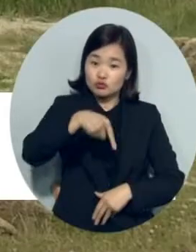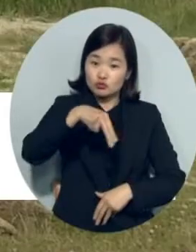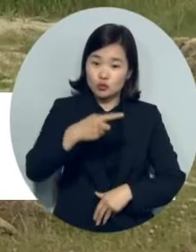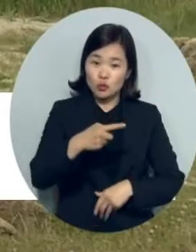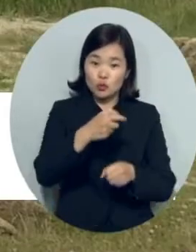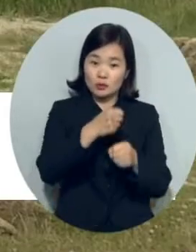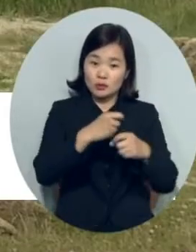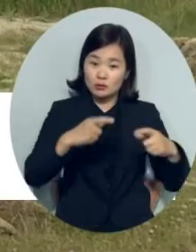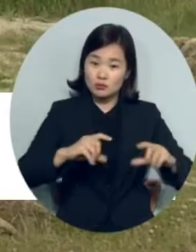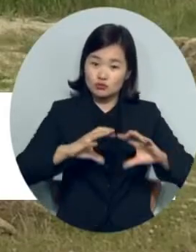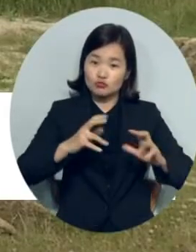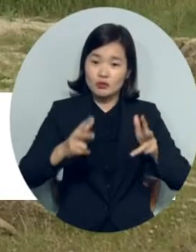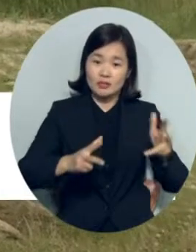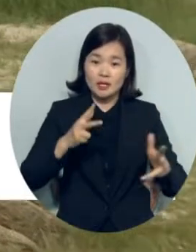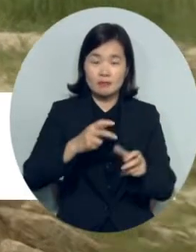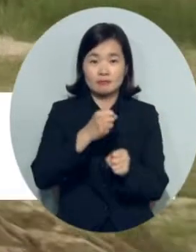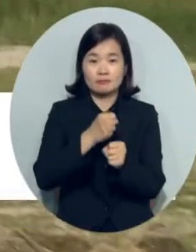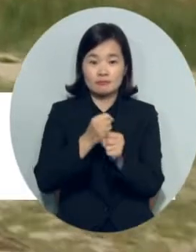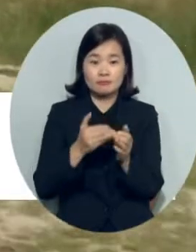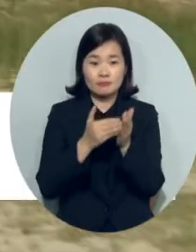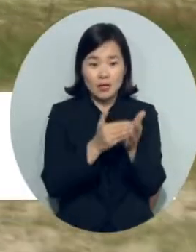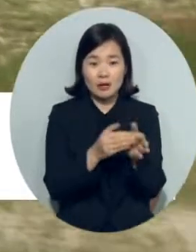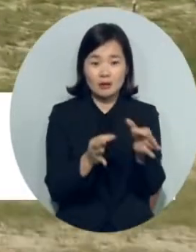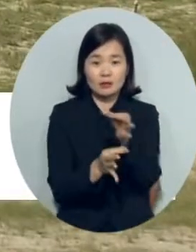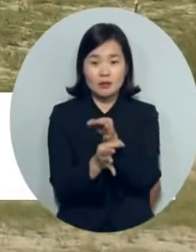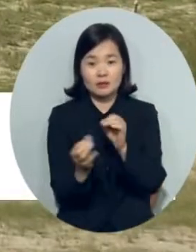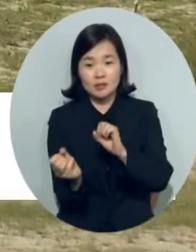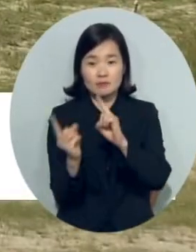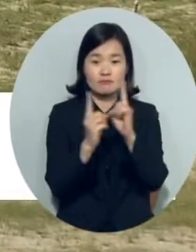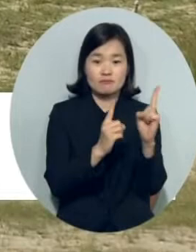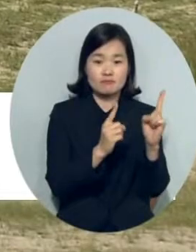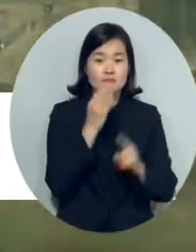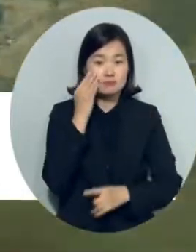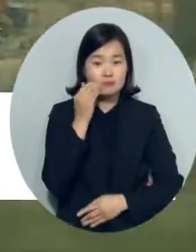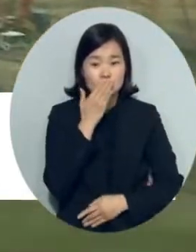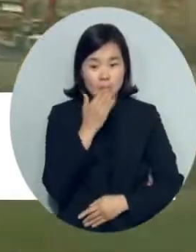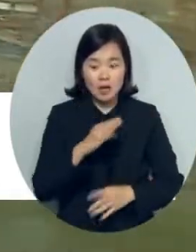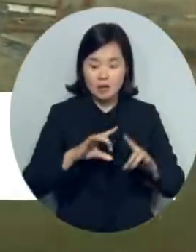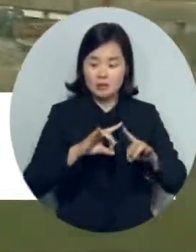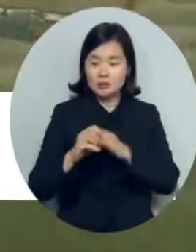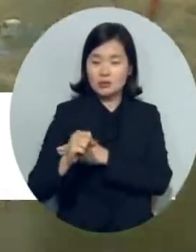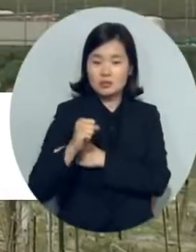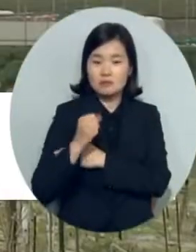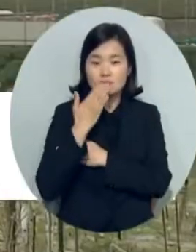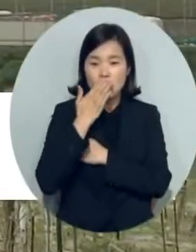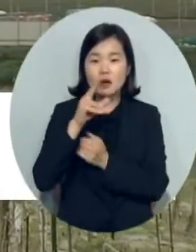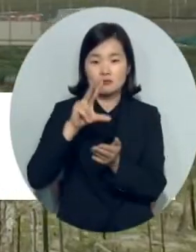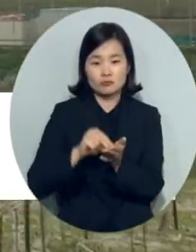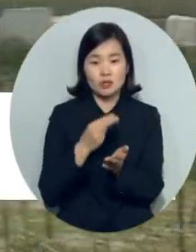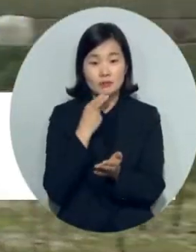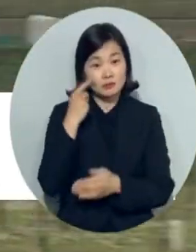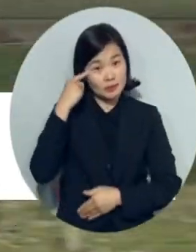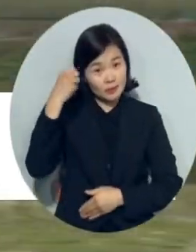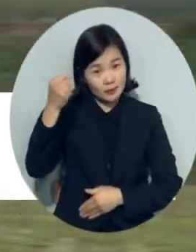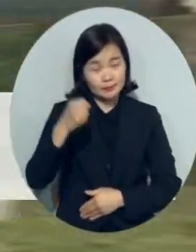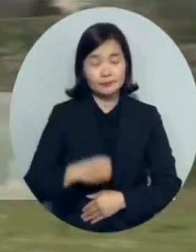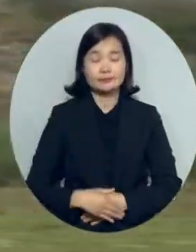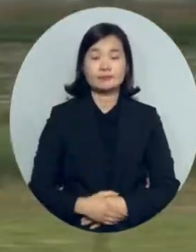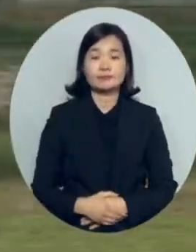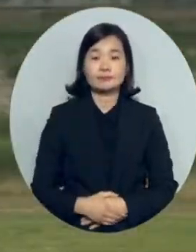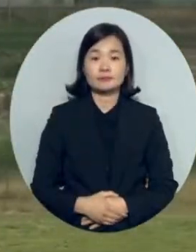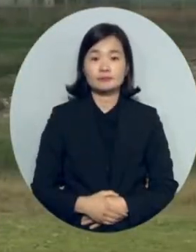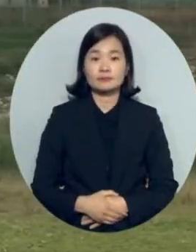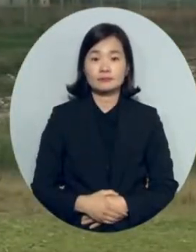국가산단 을 좀 조성해 놀라 현재도 활성화 되고 억제 수급에도 문제 없지 않겠나 그래서 내고 있습니다